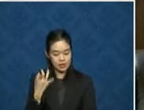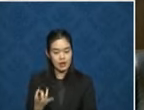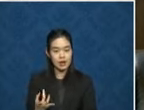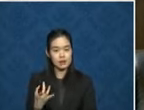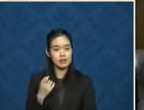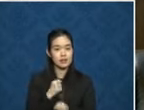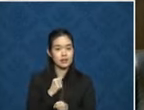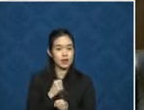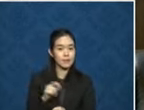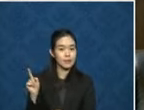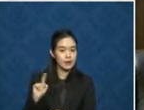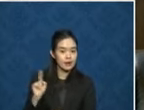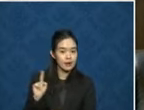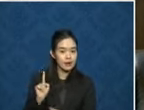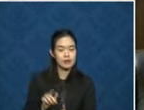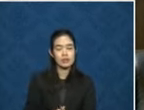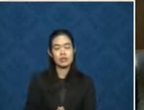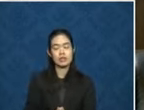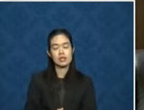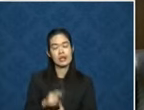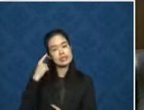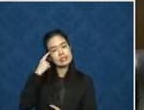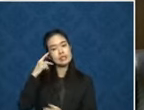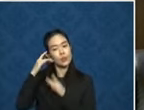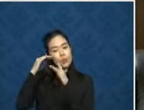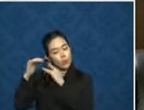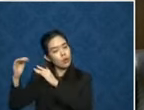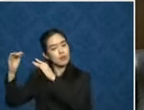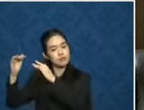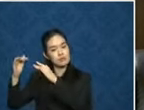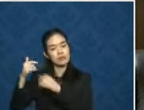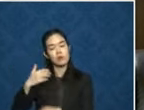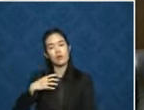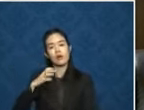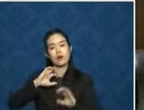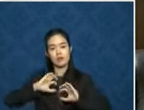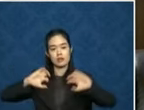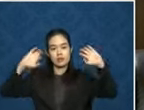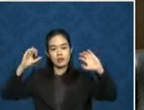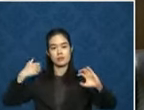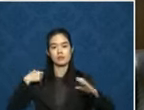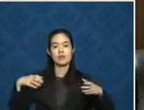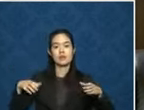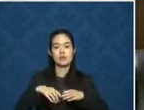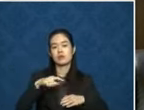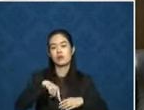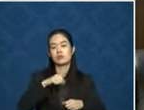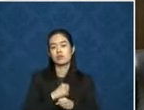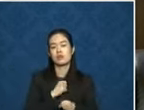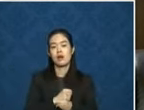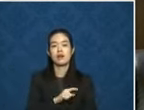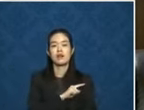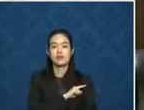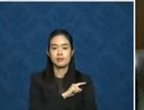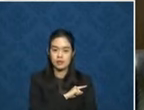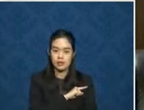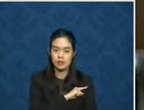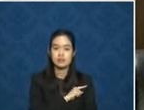ไม่เพียงใดนะครับผมก็หวังเป็นอย่างยิ่งนะครับว่ารัฐบาลซึ่งมีหน่วยงานซึ่งดูแลเรื่องเกี่ยวกับเทคโนโล